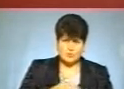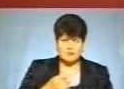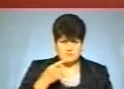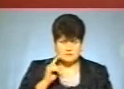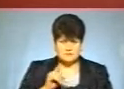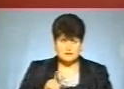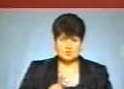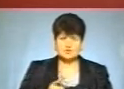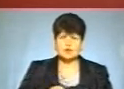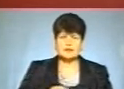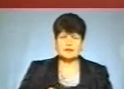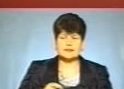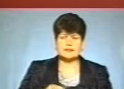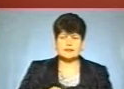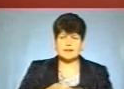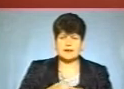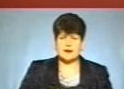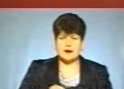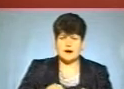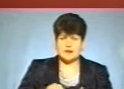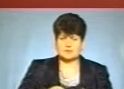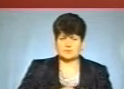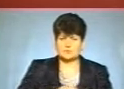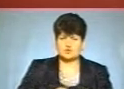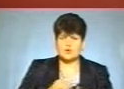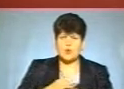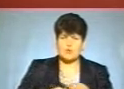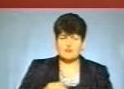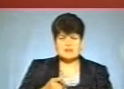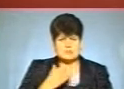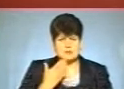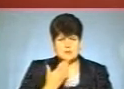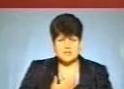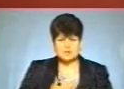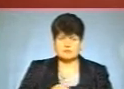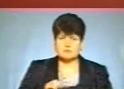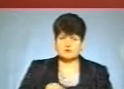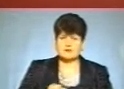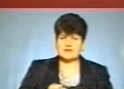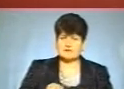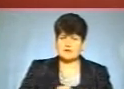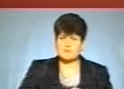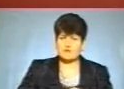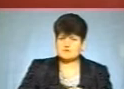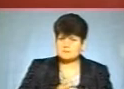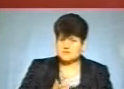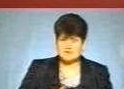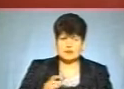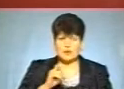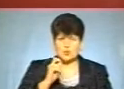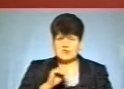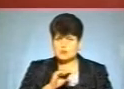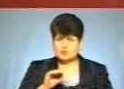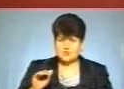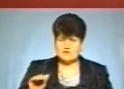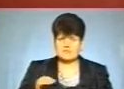що делегати з нашої області десь були присутні на обговоренні? Чи вас запитували, чи, можливо, як керівника профспілки, чи на всеукраїнському рівні